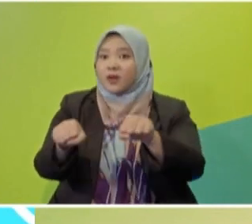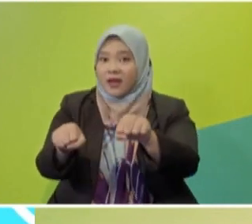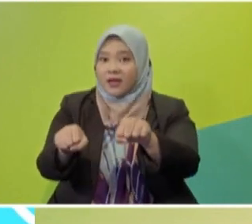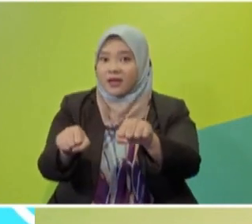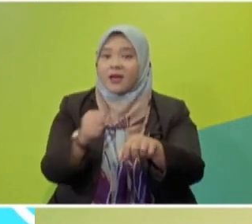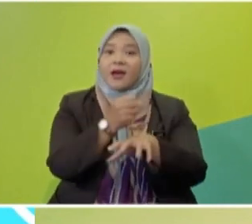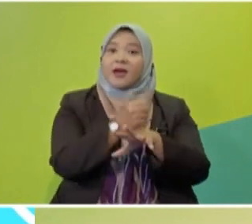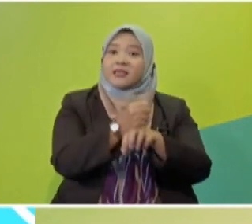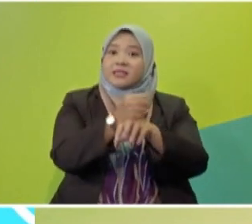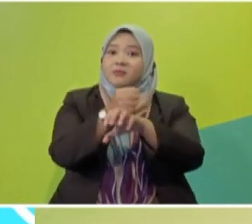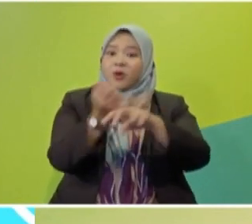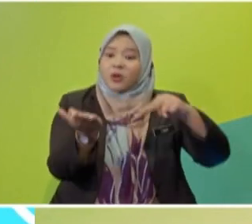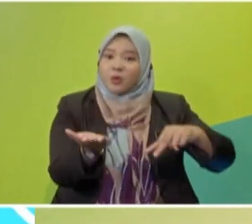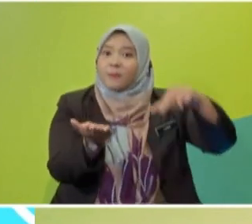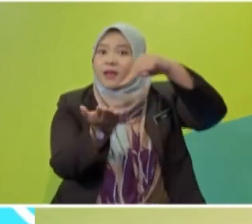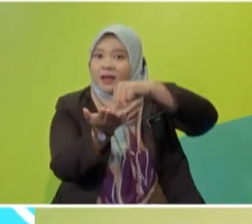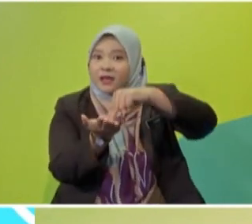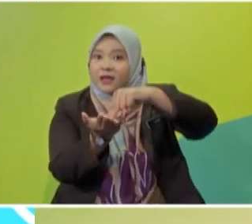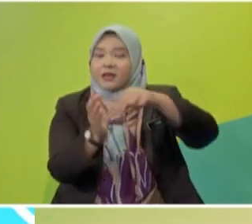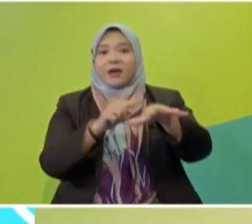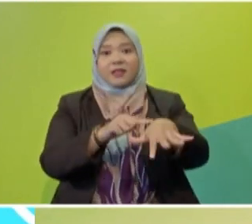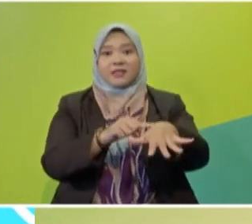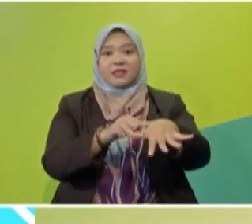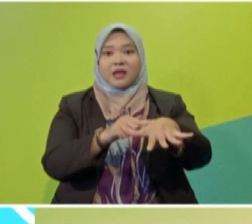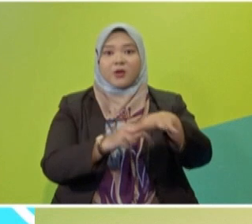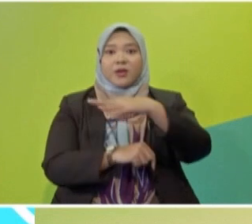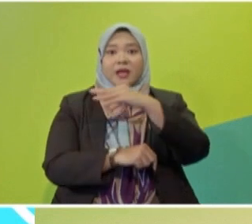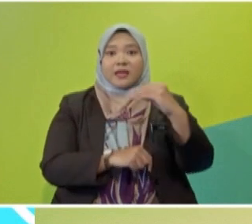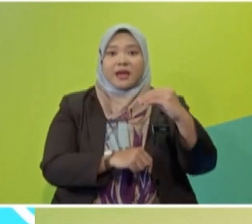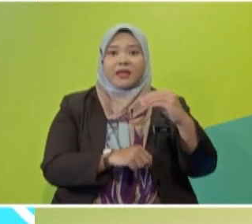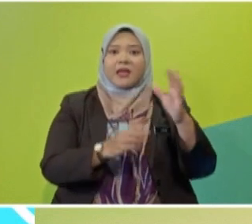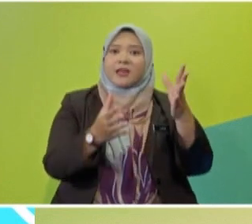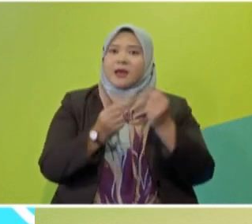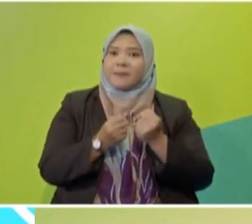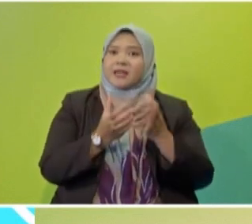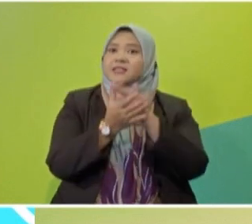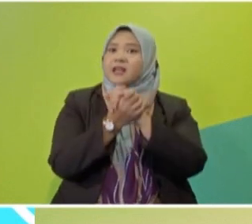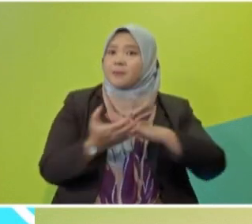ke atas daun dan akhirnya dapat menyelamatkan diri.